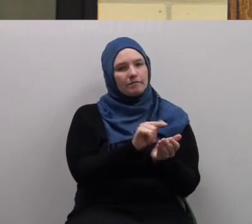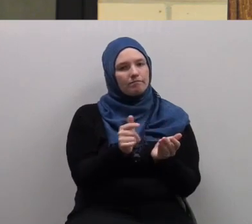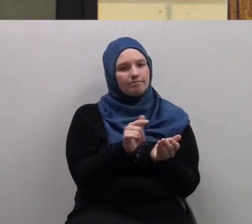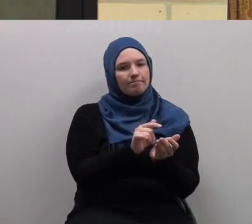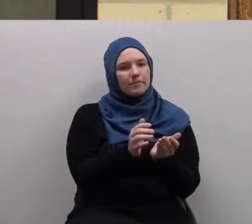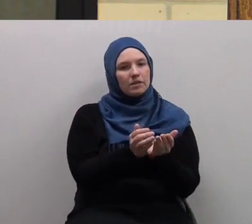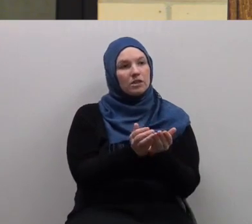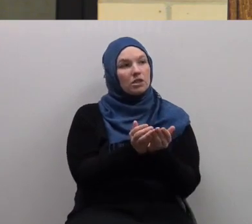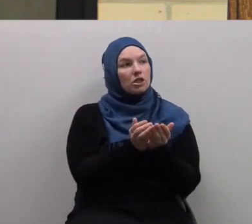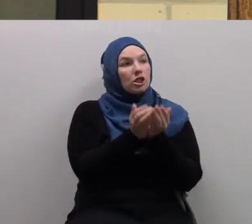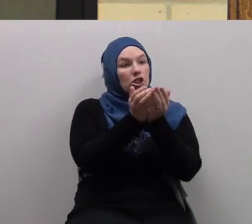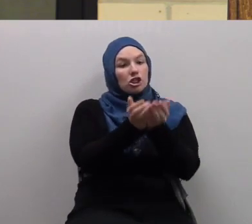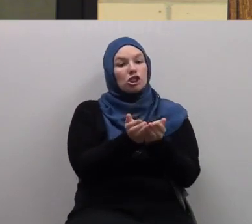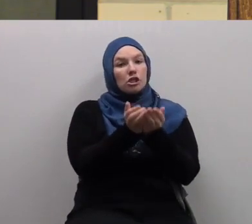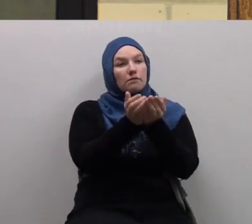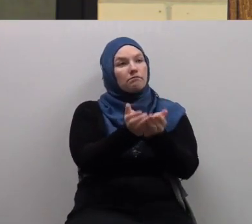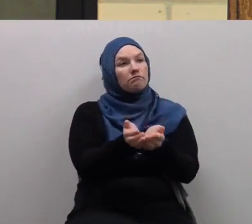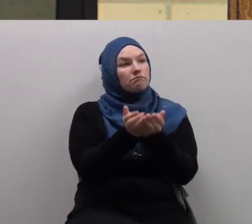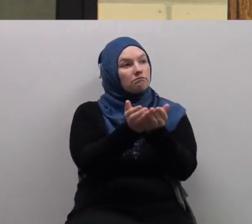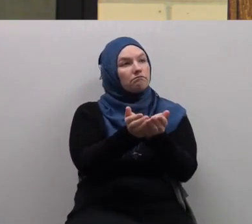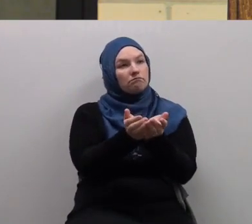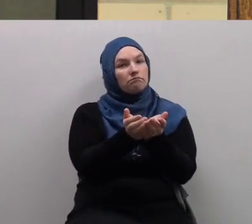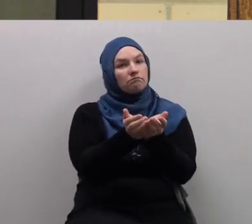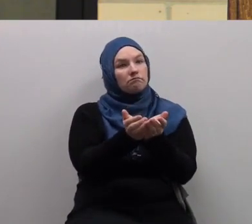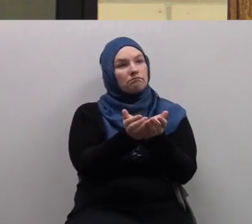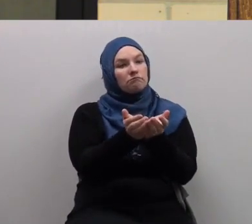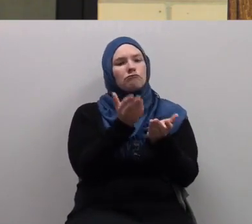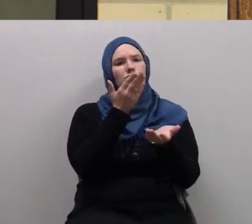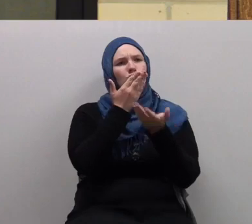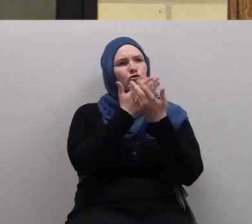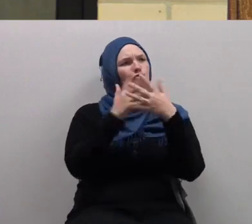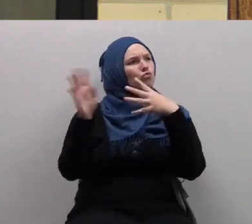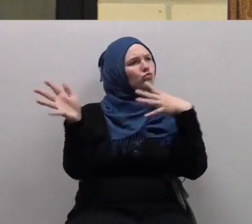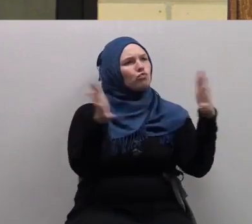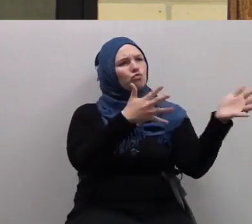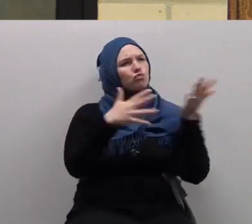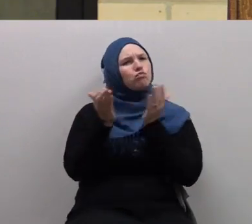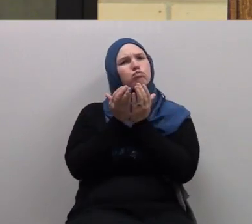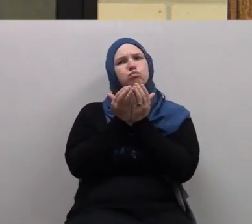طَيِّبَةٍ. And the ships are sailing with good winds.